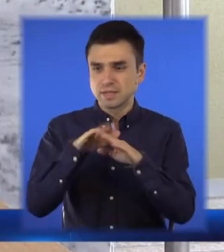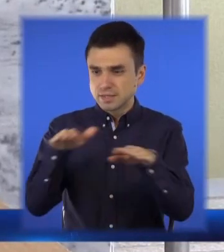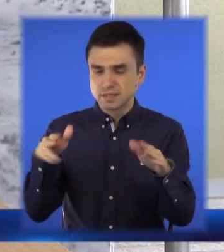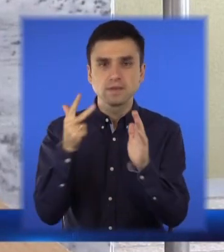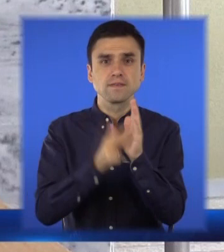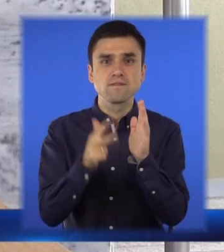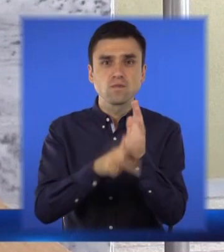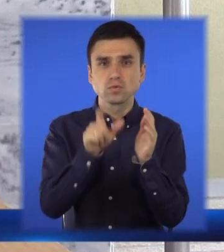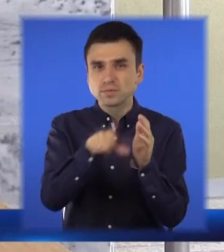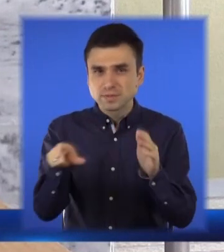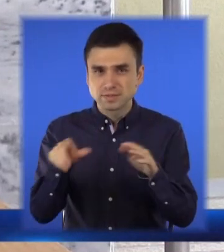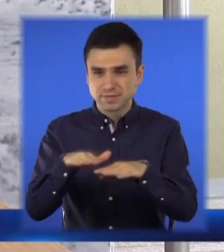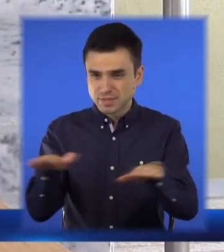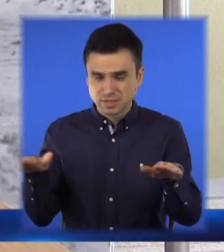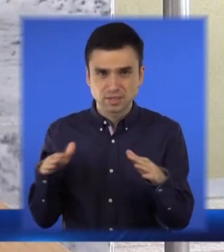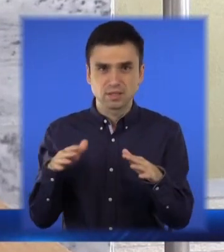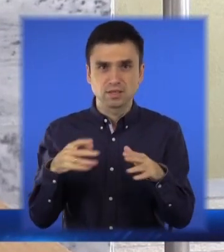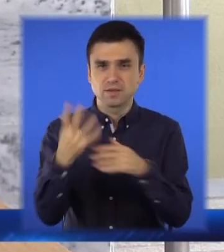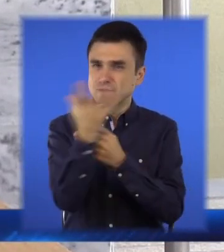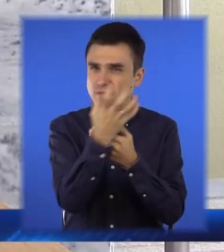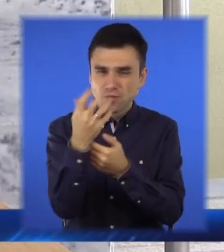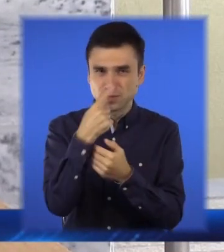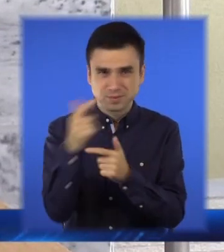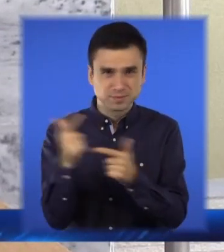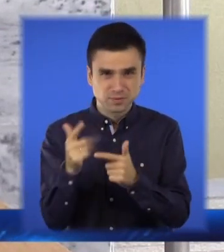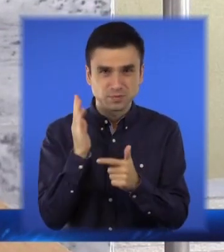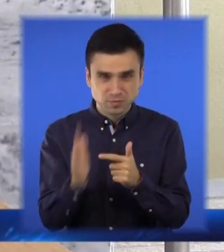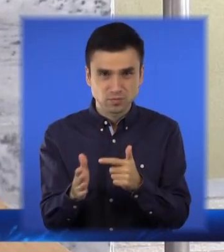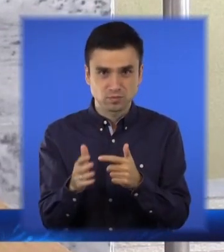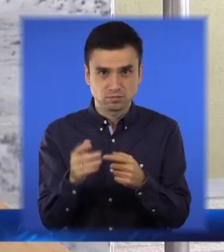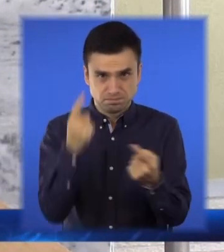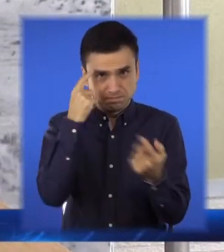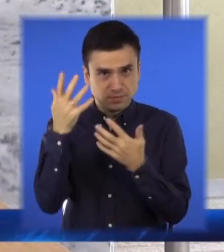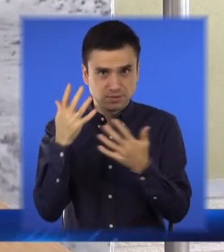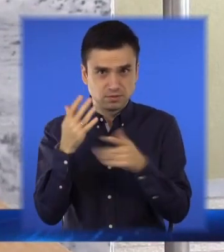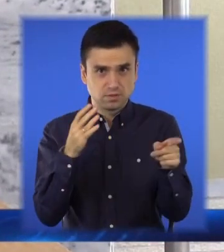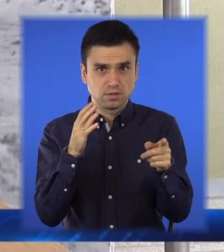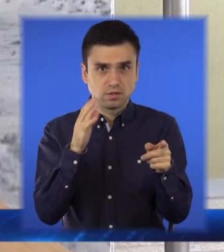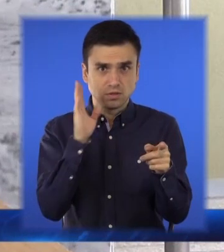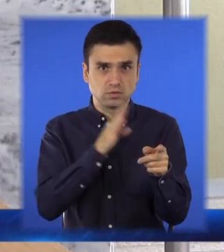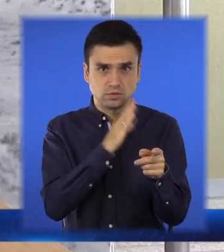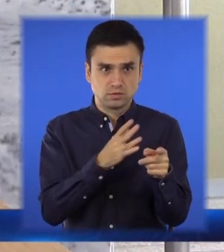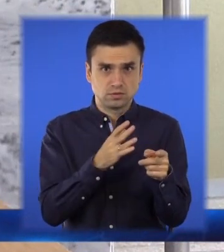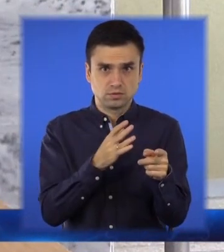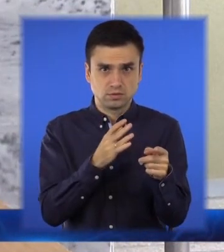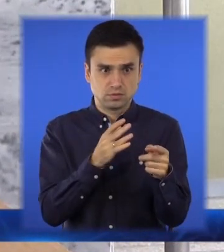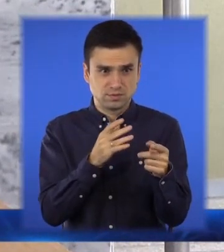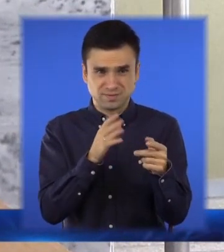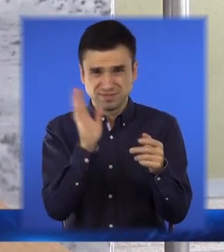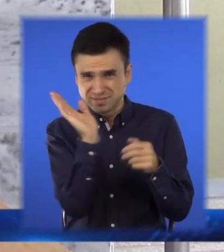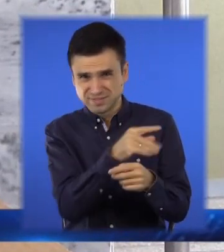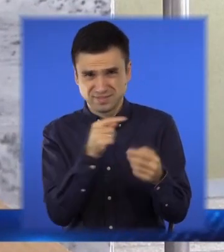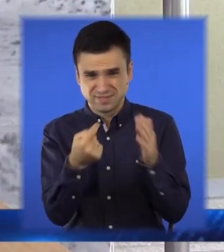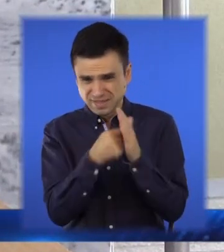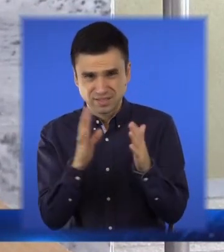Тобто 80 дітей, заряджених на зйомку, літає дрон, три камери. Ви можете собі представити, хто на неї буде